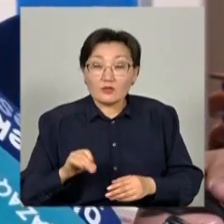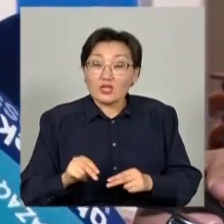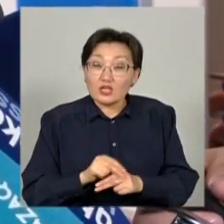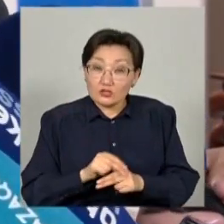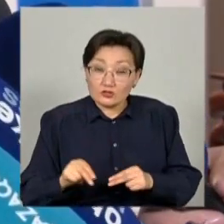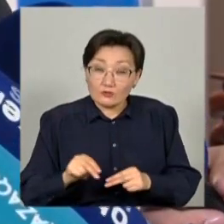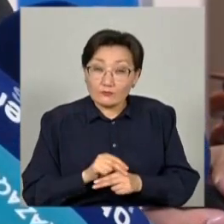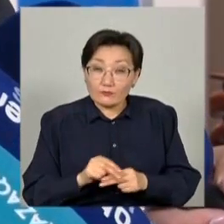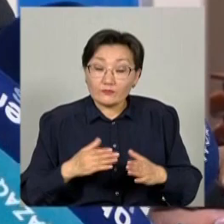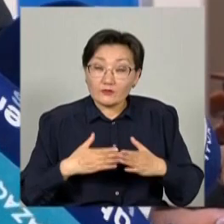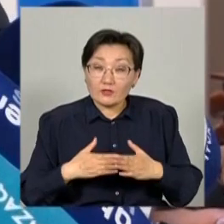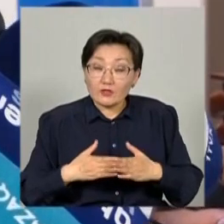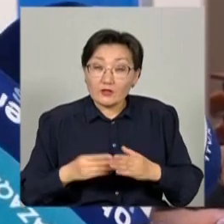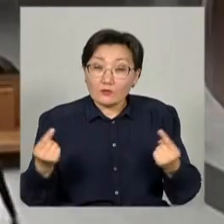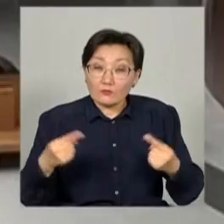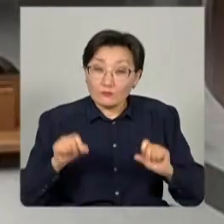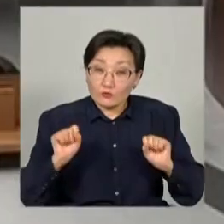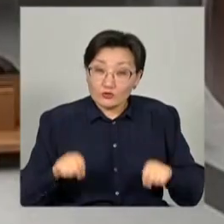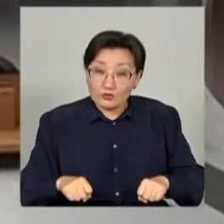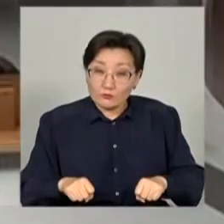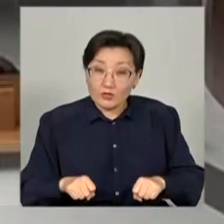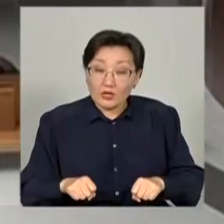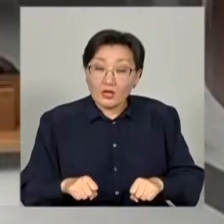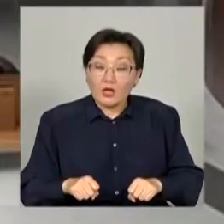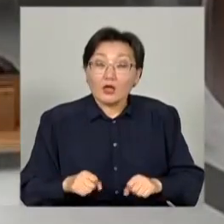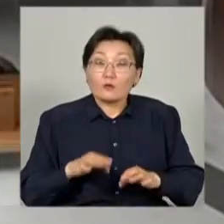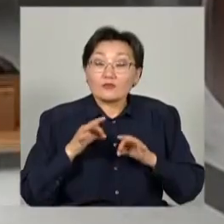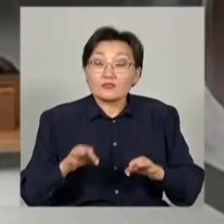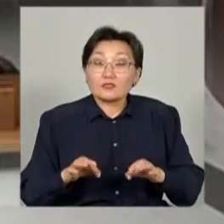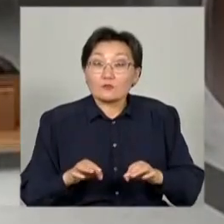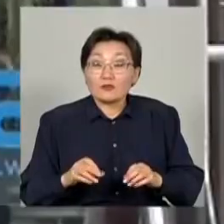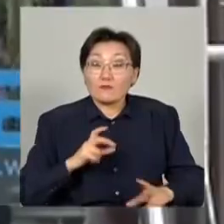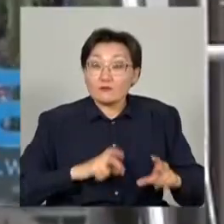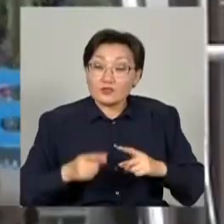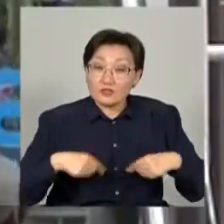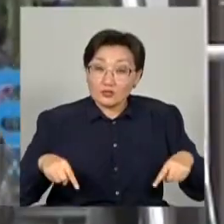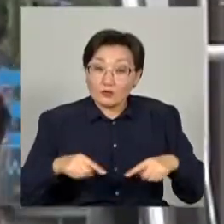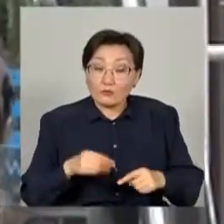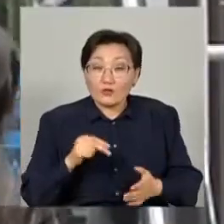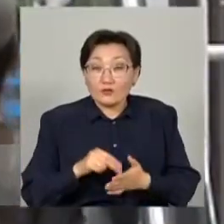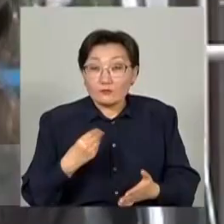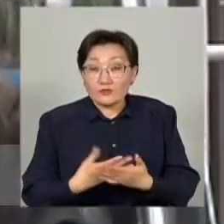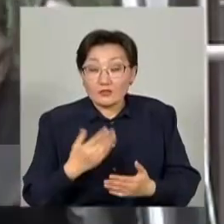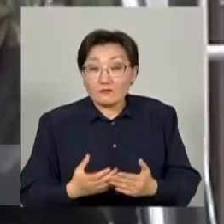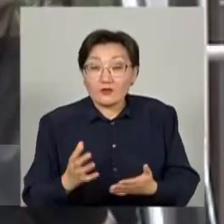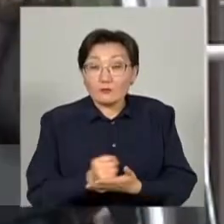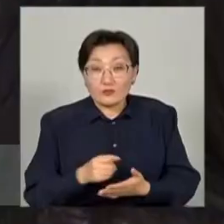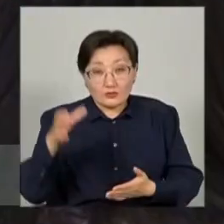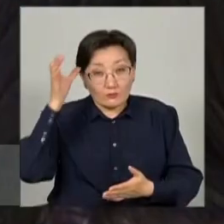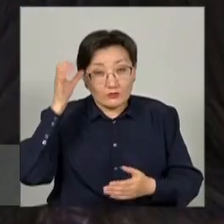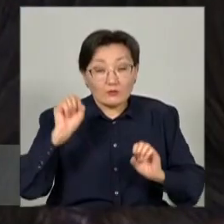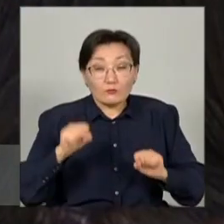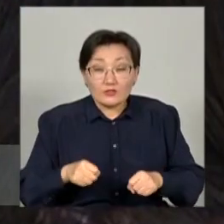корректировки в пределах инфляции возможны. Однако, как подметили в Ассоциации вузов страны, повышение цен на получение высшего образования